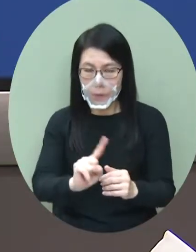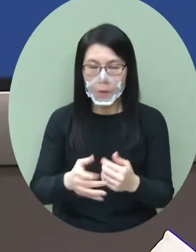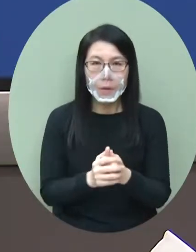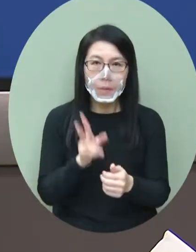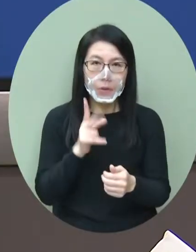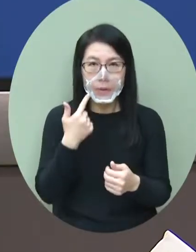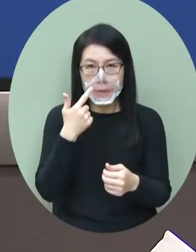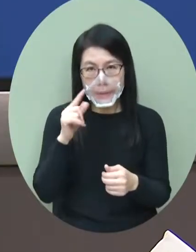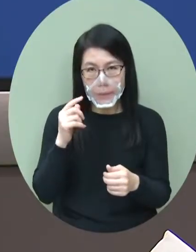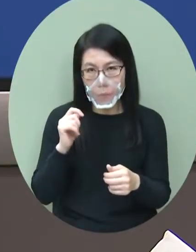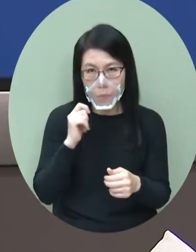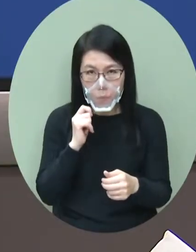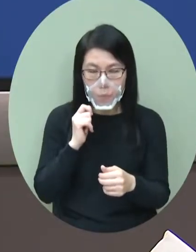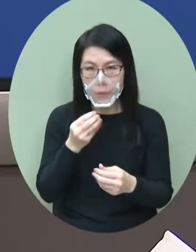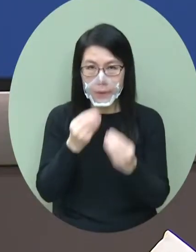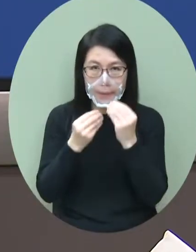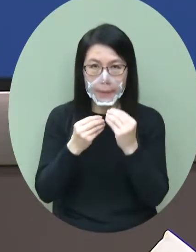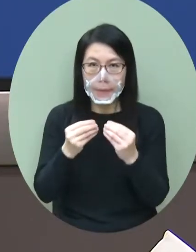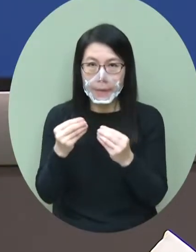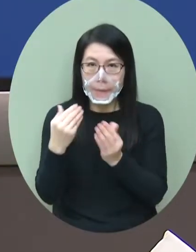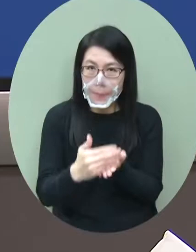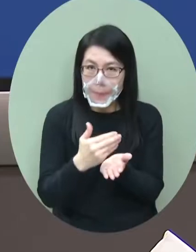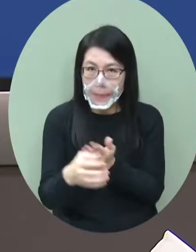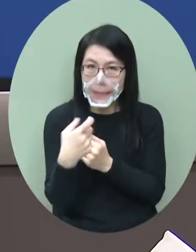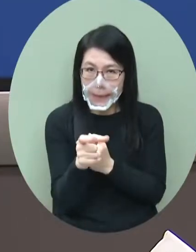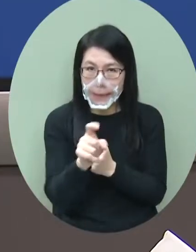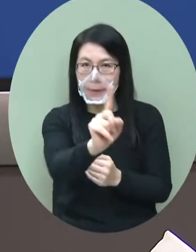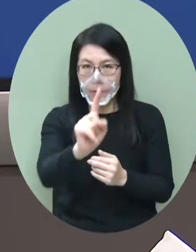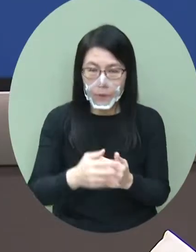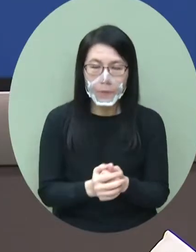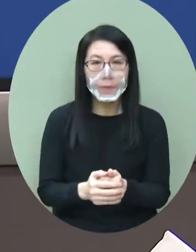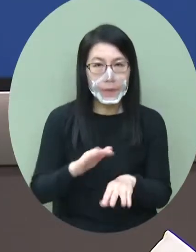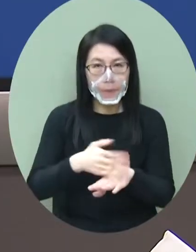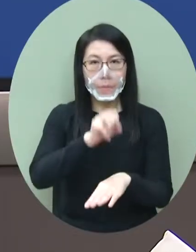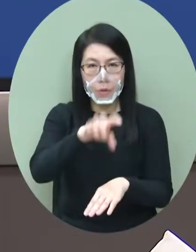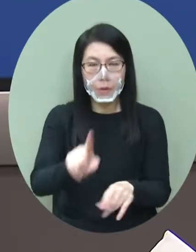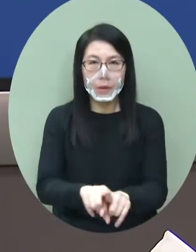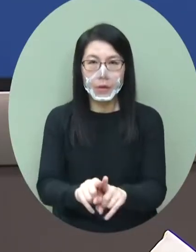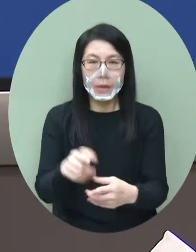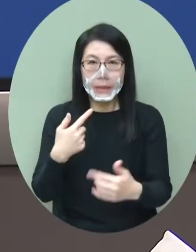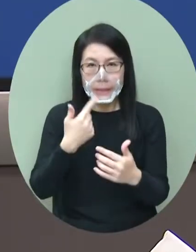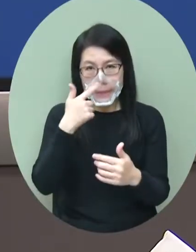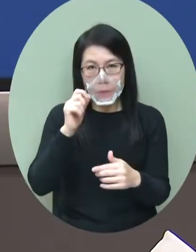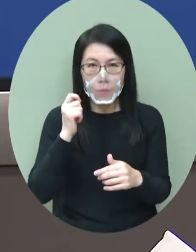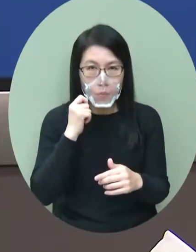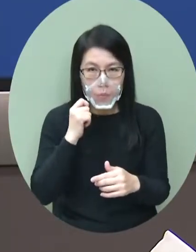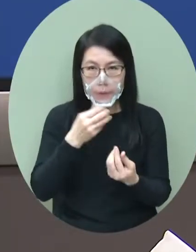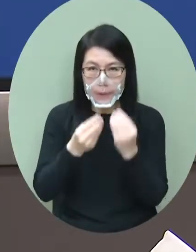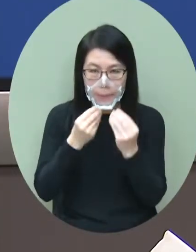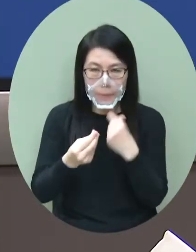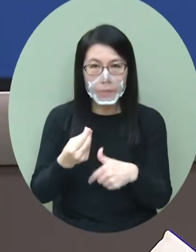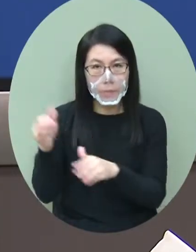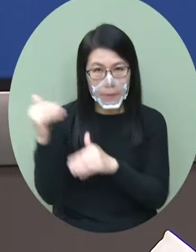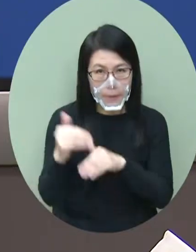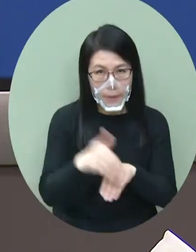了当天在这些鲜活食品的批发价。正如我们刚才说呢，这些